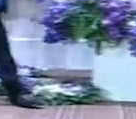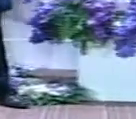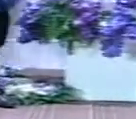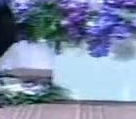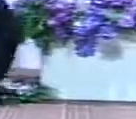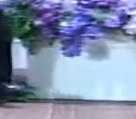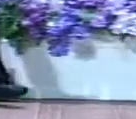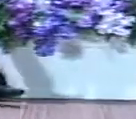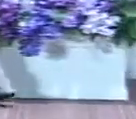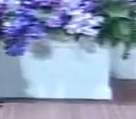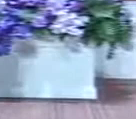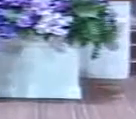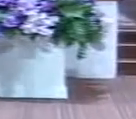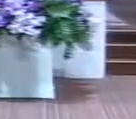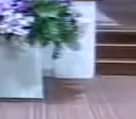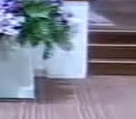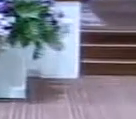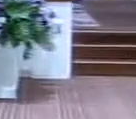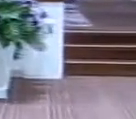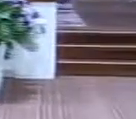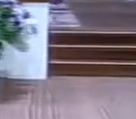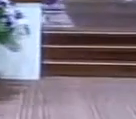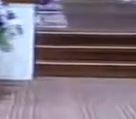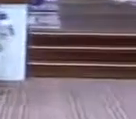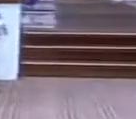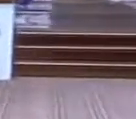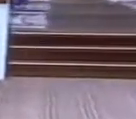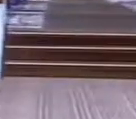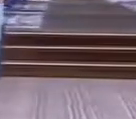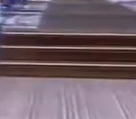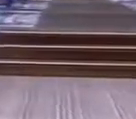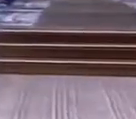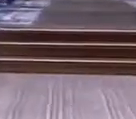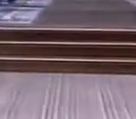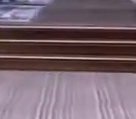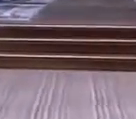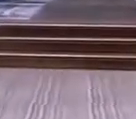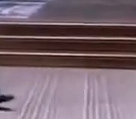ใหญ่ใหญ่โตมากแล้วก็เหมาะกับการต้อนรับผู้นำที่จะมาจากหลายชาติมาที่นี